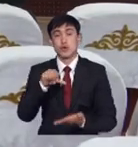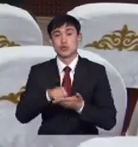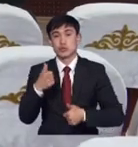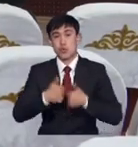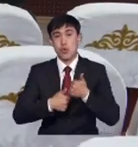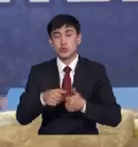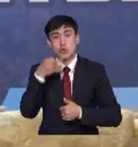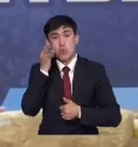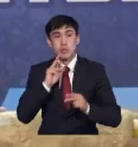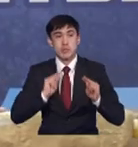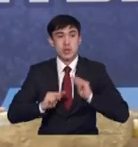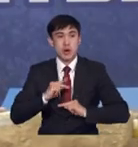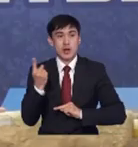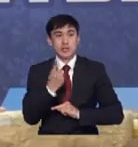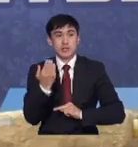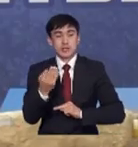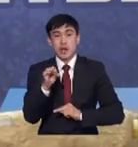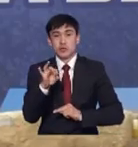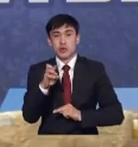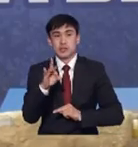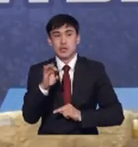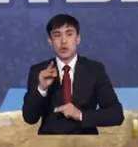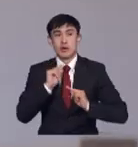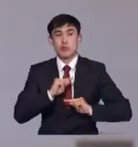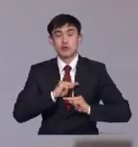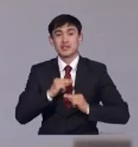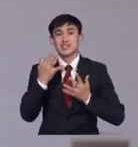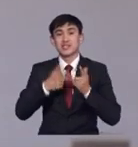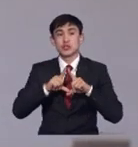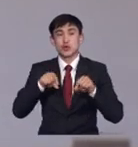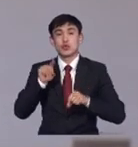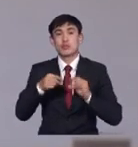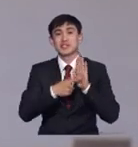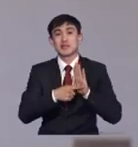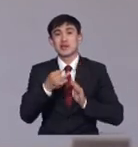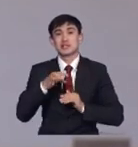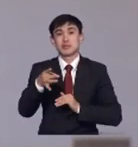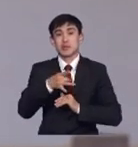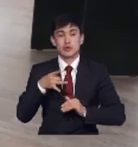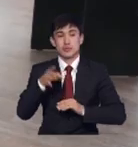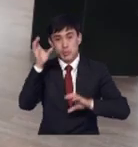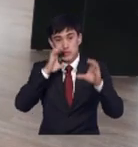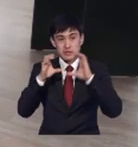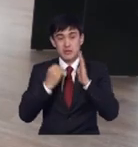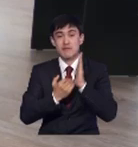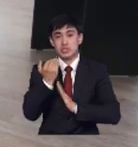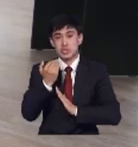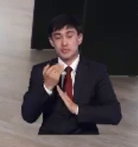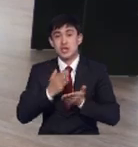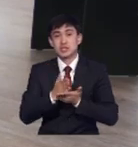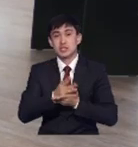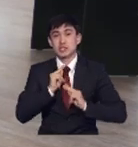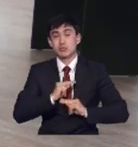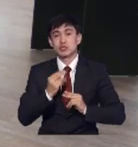конкурса опытные педагоги один из них Айдос Узала Он работает в средней школе номер се илийского района образования выше стаж